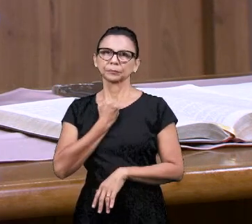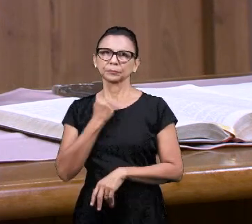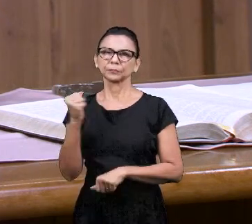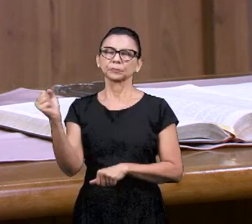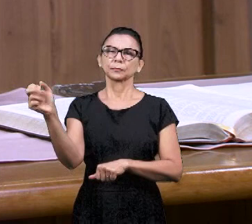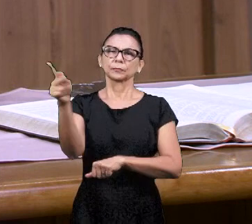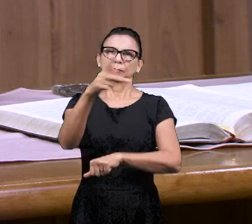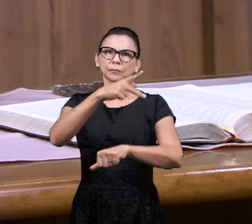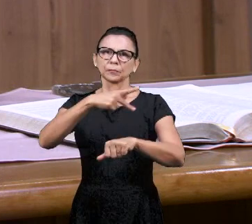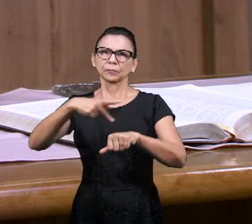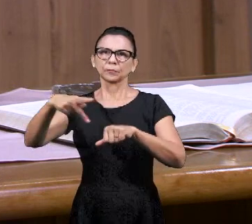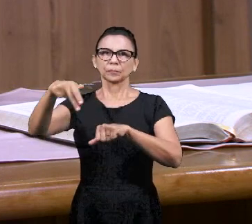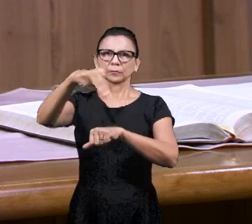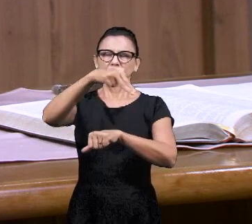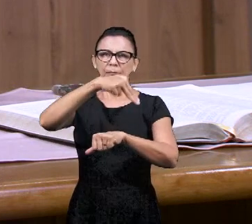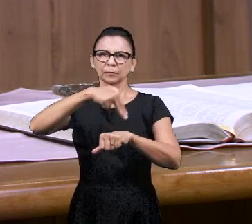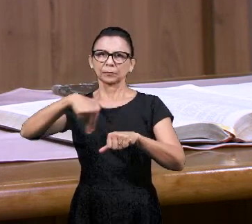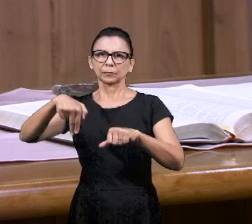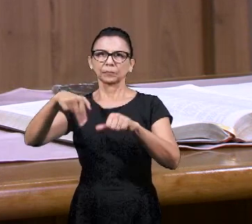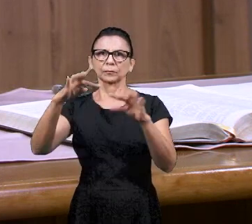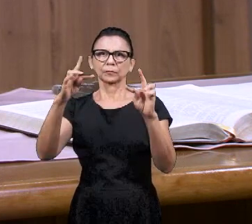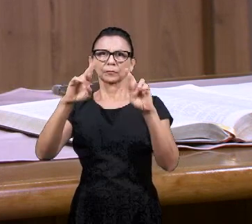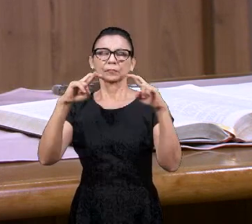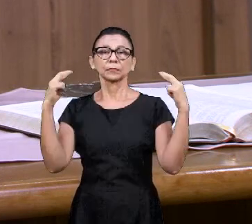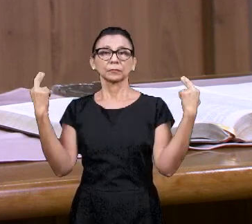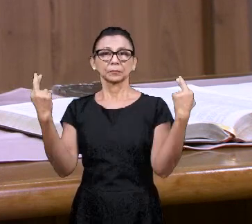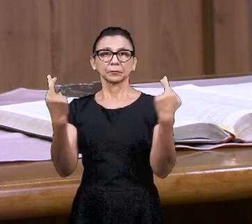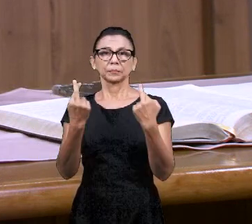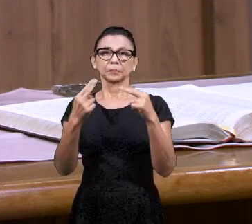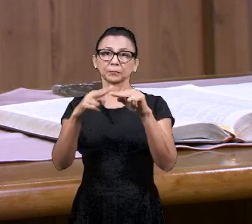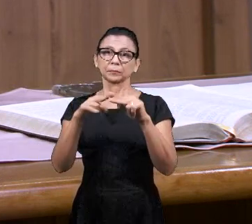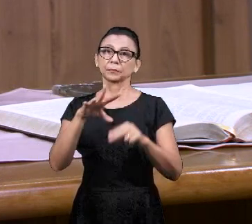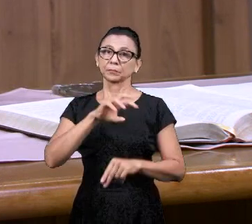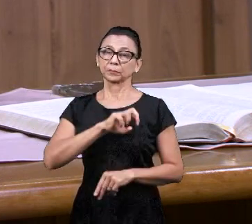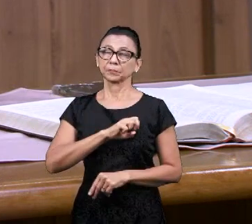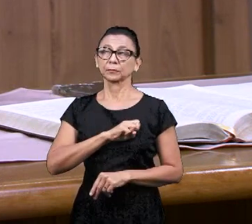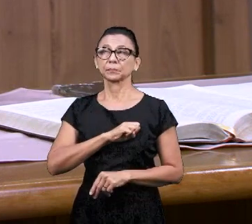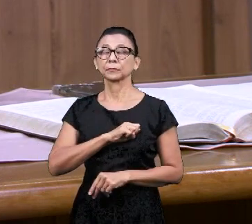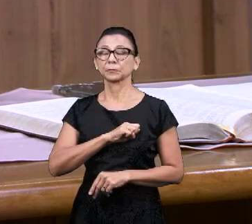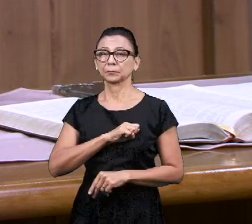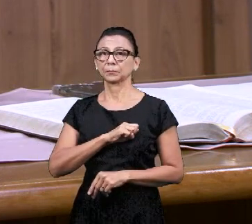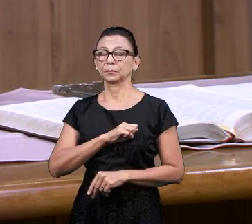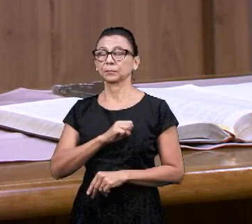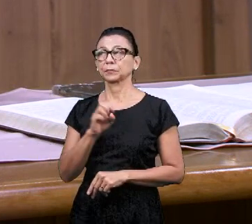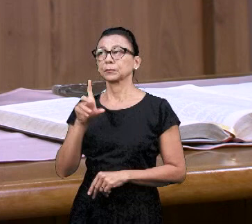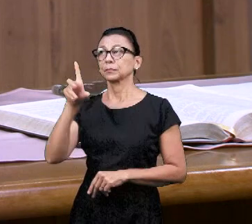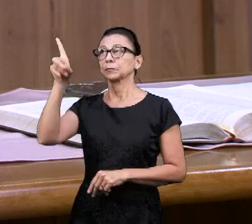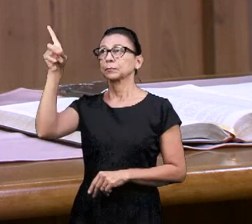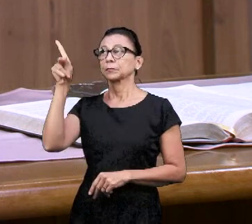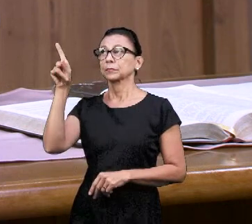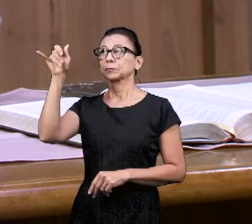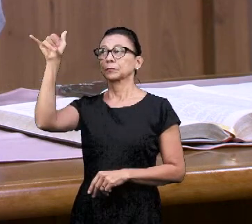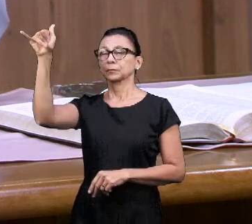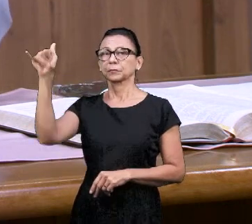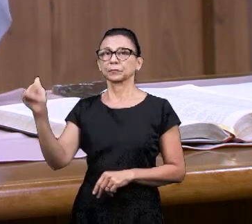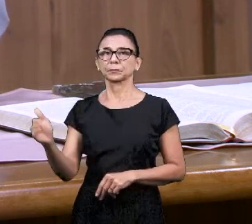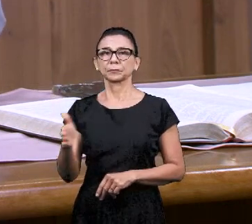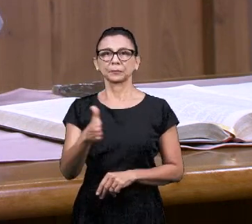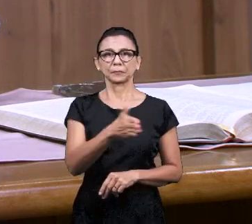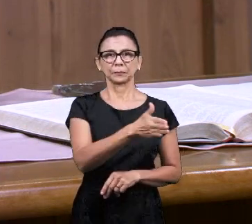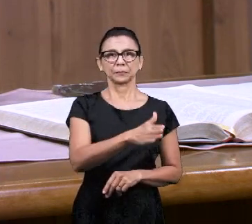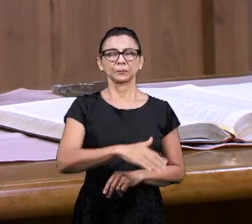peuples, nations et races pour amour du Père. Une phrase qui nous a été envoyée dans notre portail par notre sœur